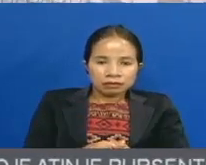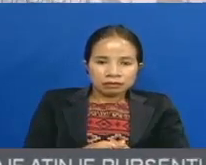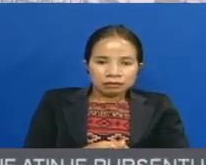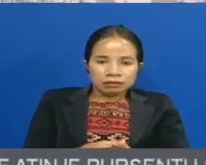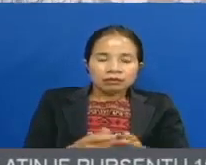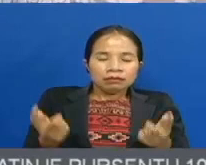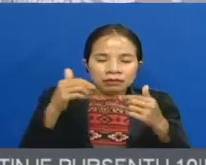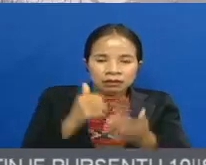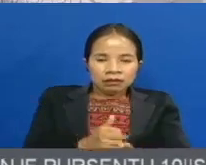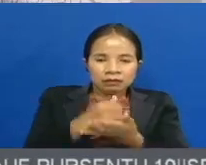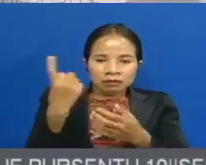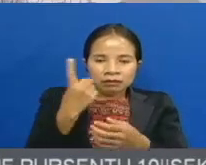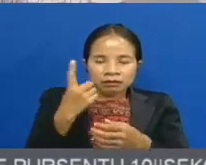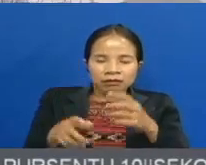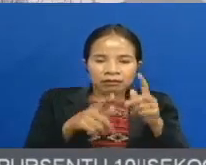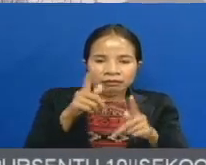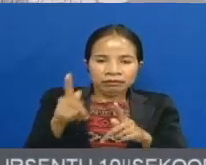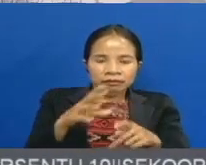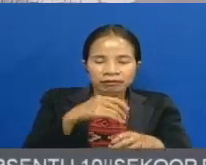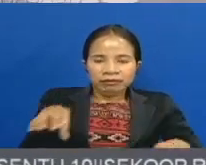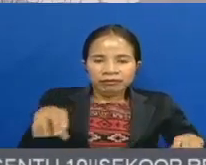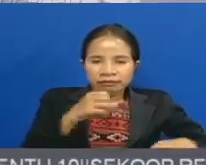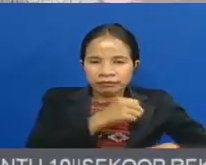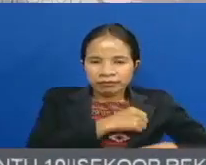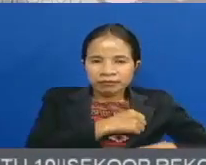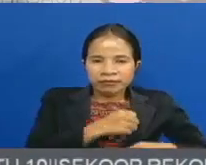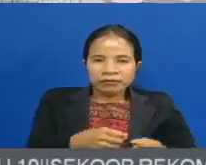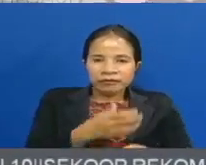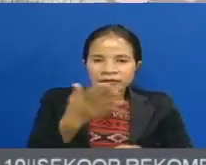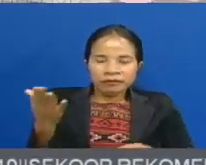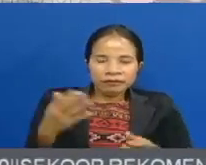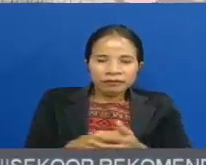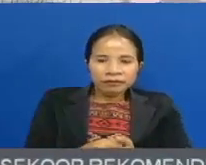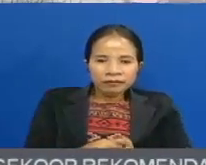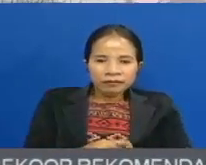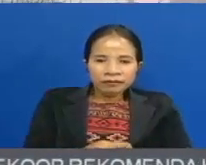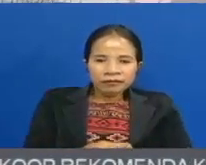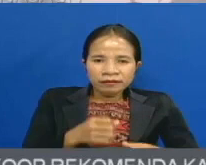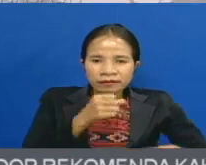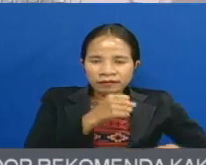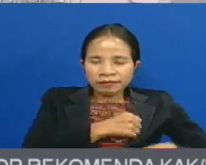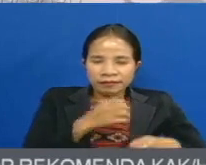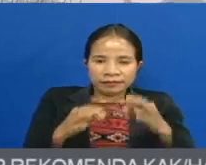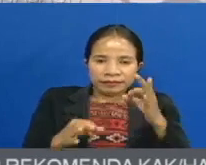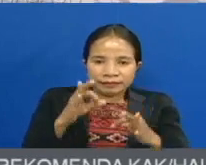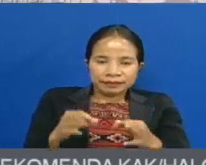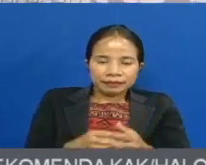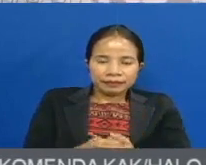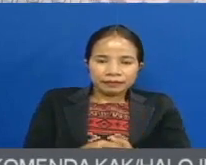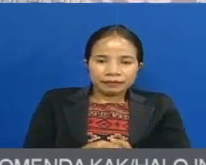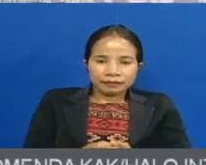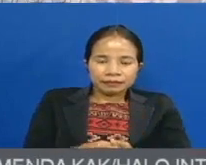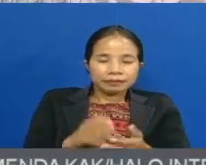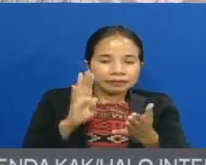fata instituția. E ta voțină va avea la lua, că e ta voțină militar normal. De pe alene de compromisă și de pe ea